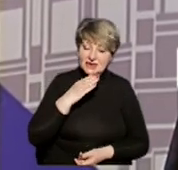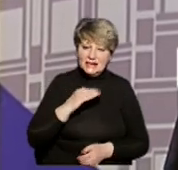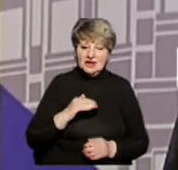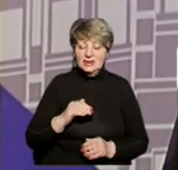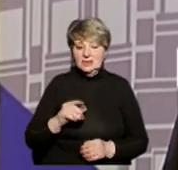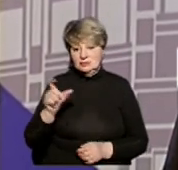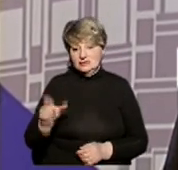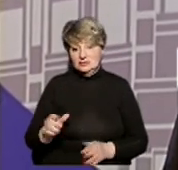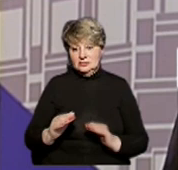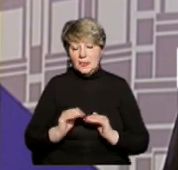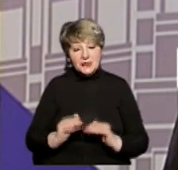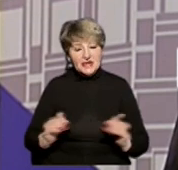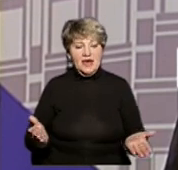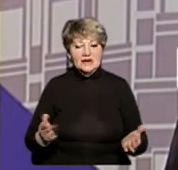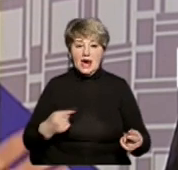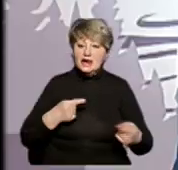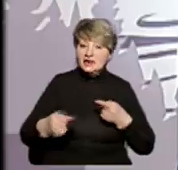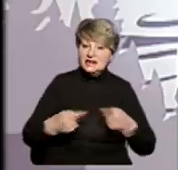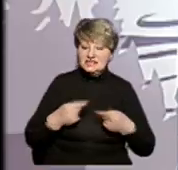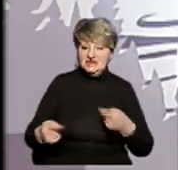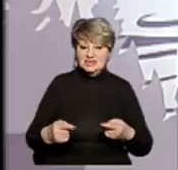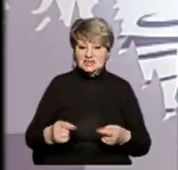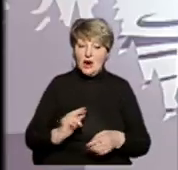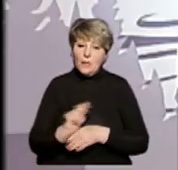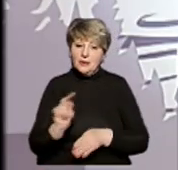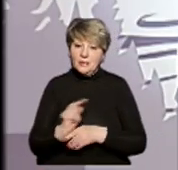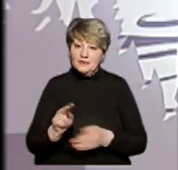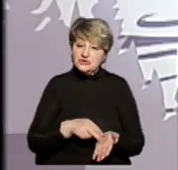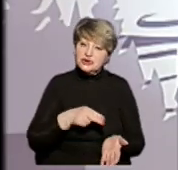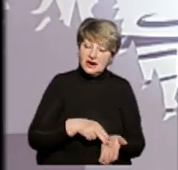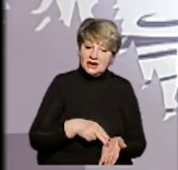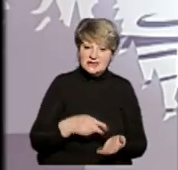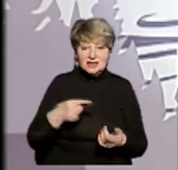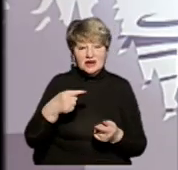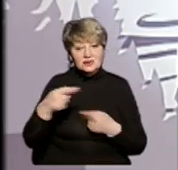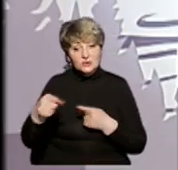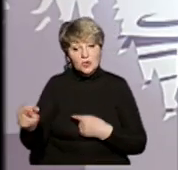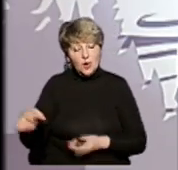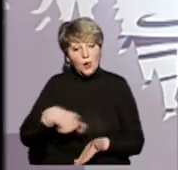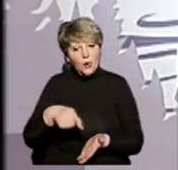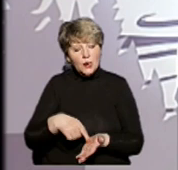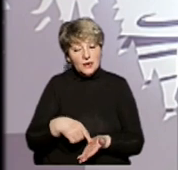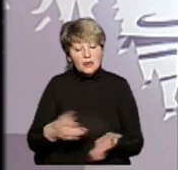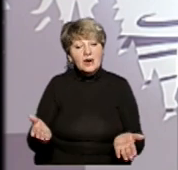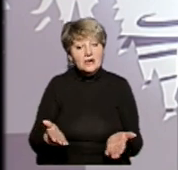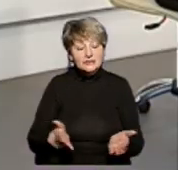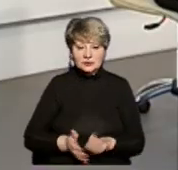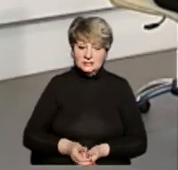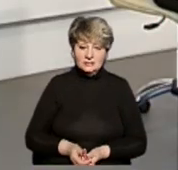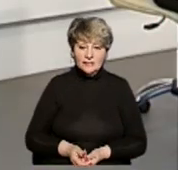різниця освіта Черкащини, ну, точніше, формат подачі від наявних в інших